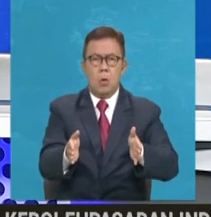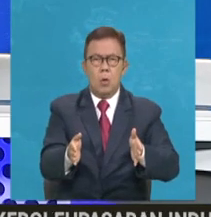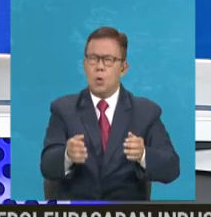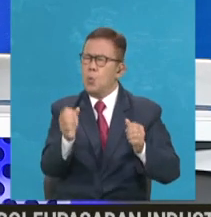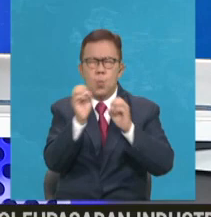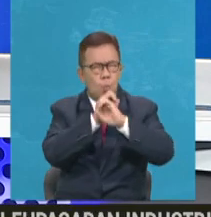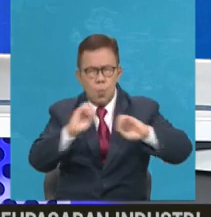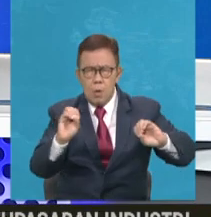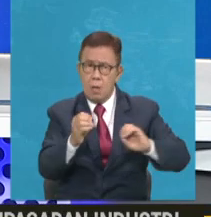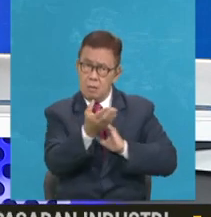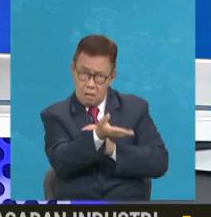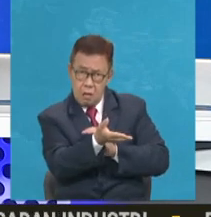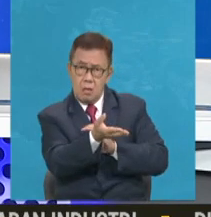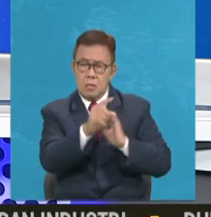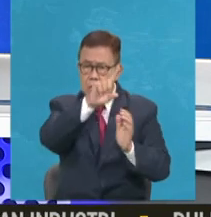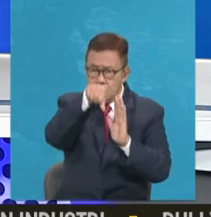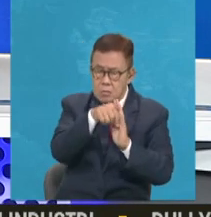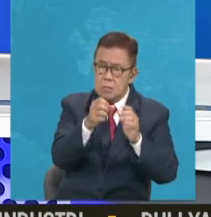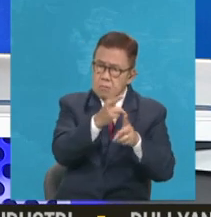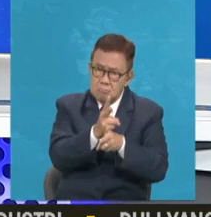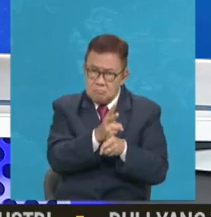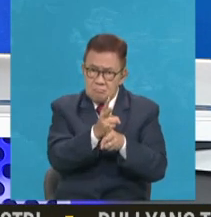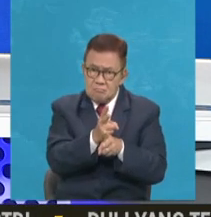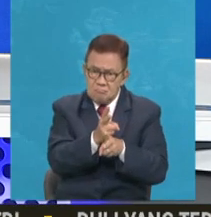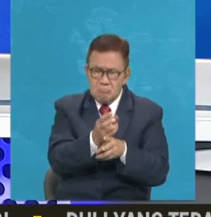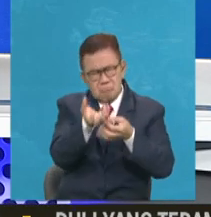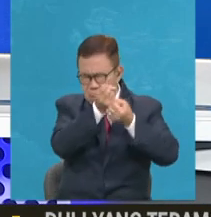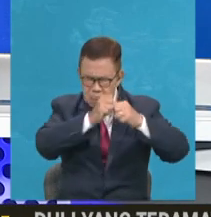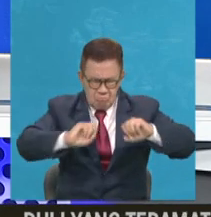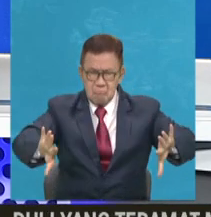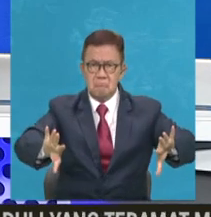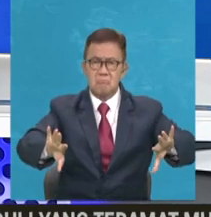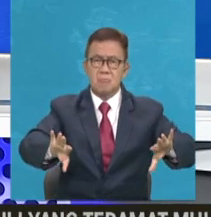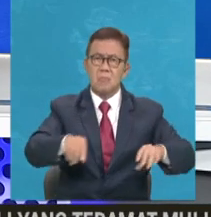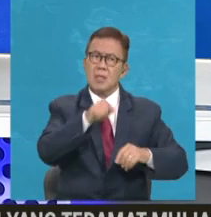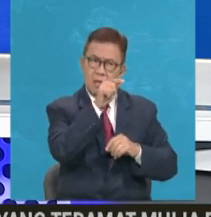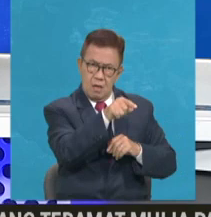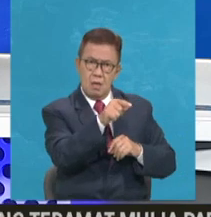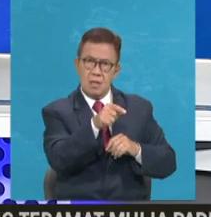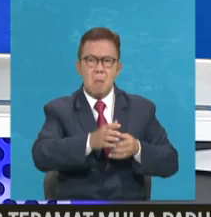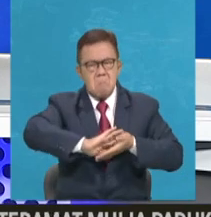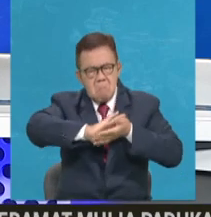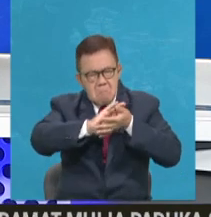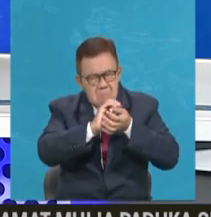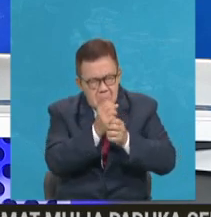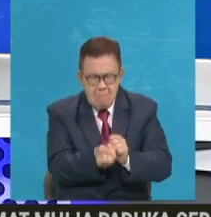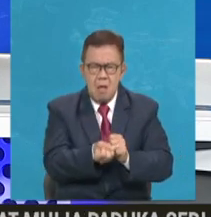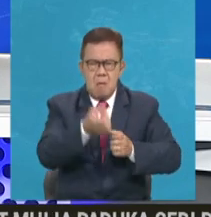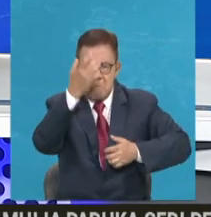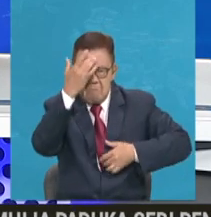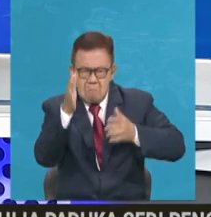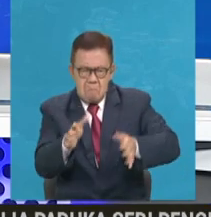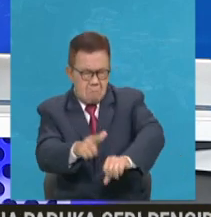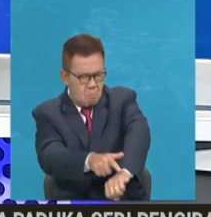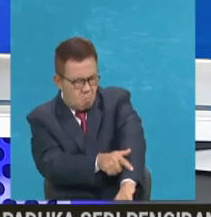kerja berpasokan quality penjagaan yang diberikan oleh terjejak malah ia boleh menyebabkan pesakin lama berada di